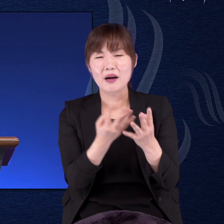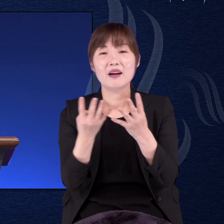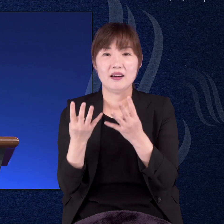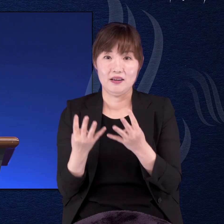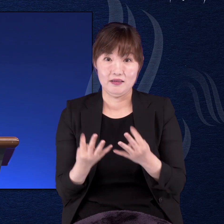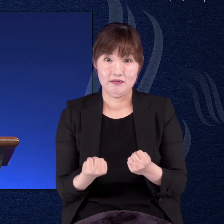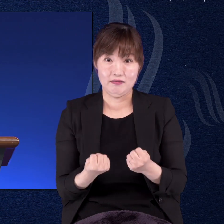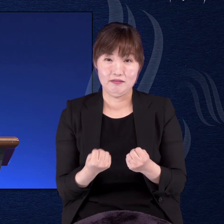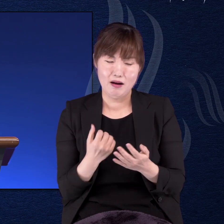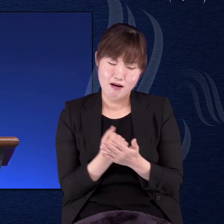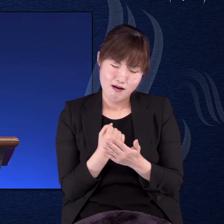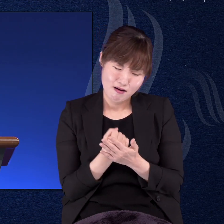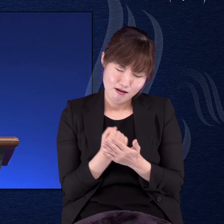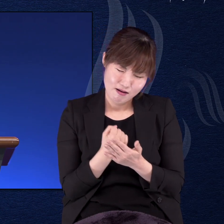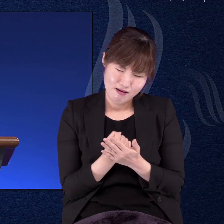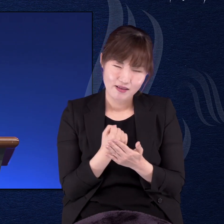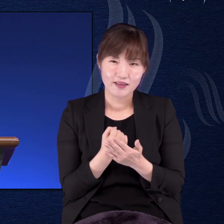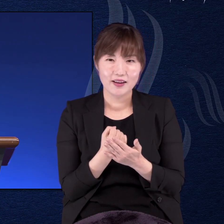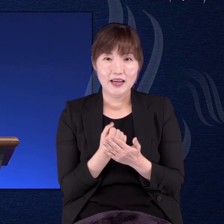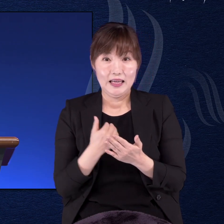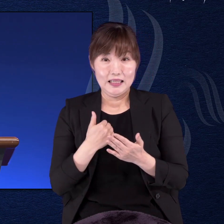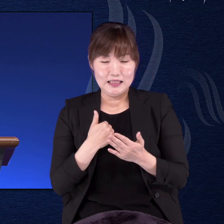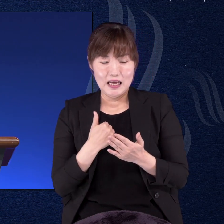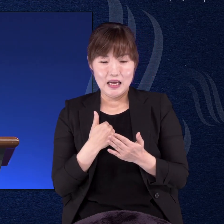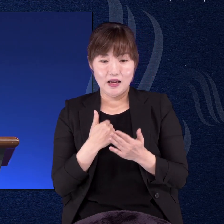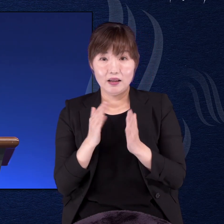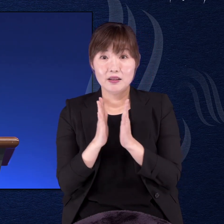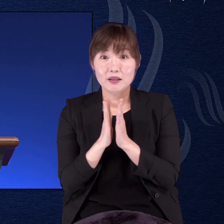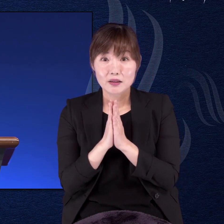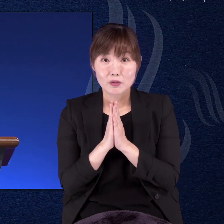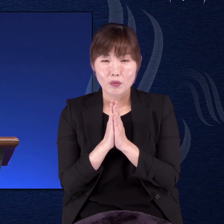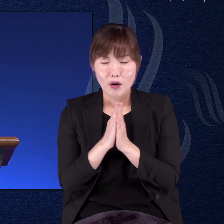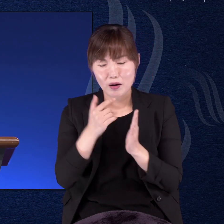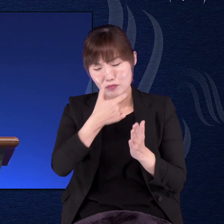어쩔 때 막 속상하면 속상한 대로 내 기도가 부족했지 이럴 때도 있고.